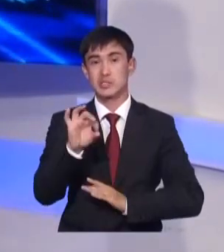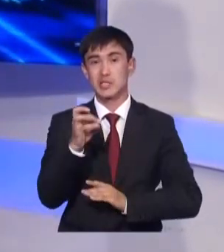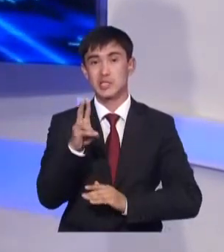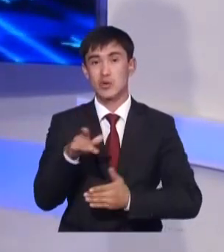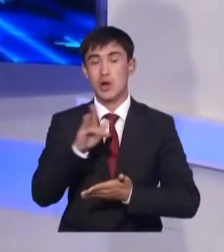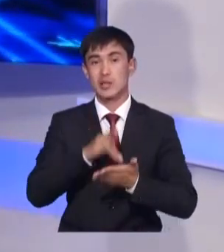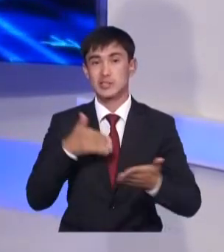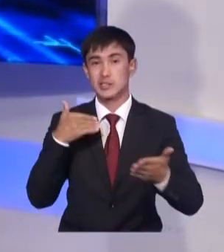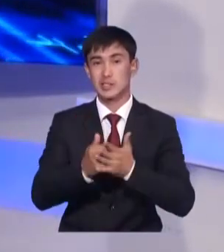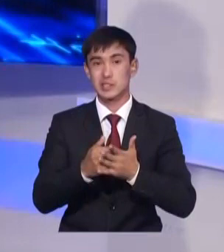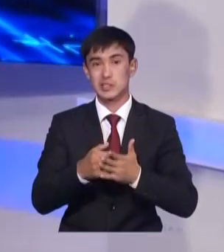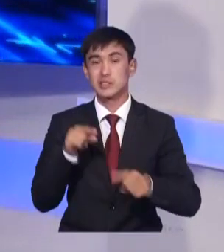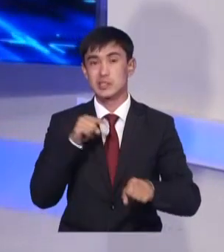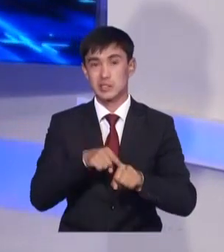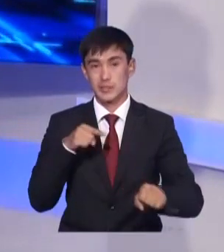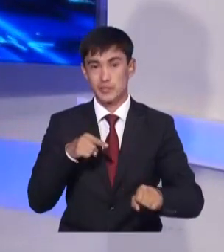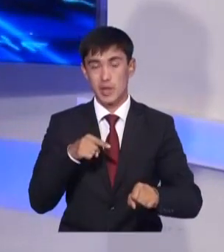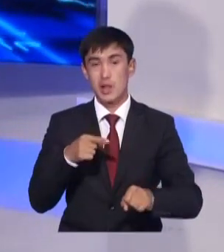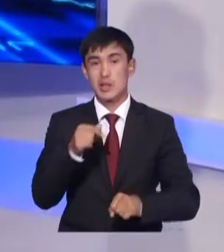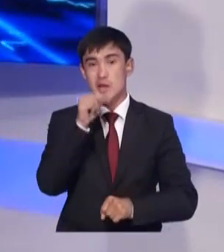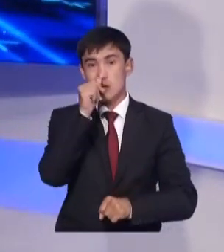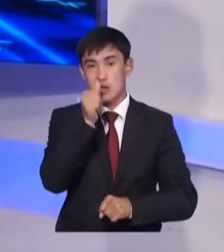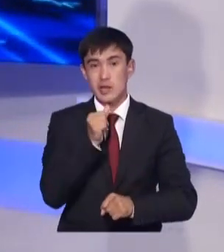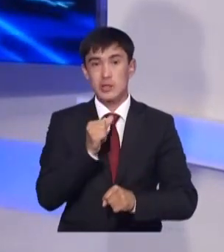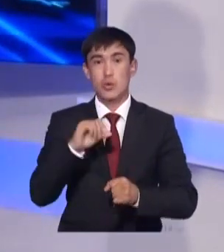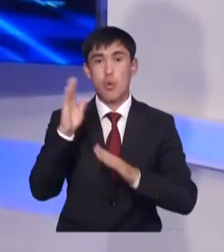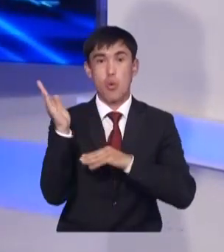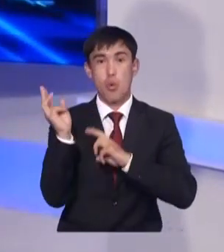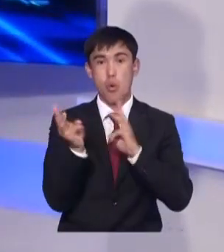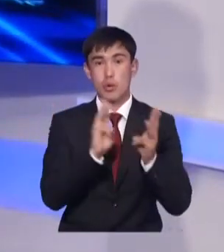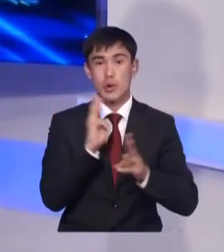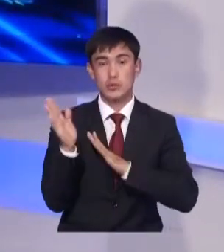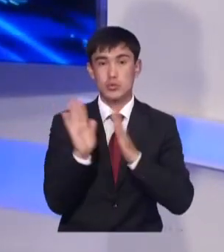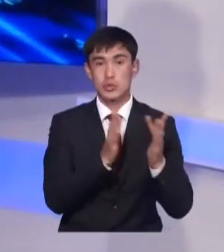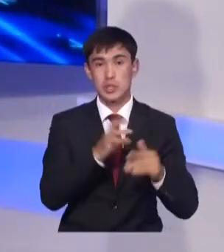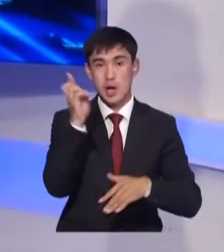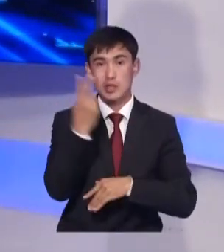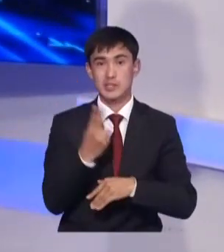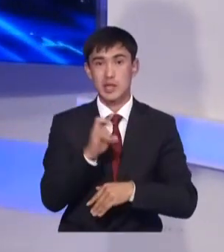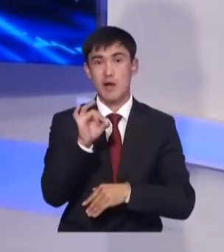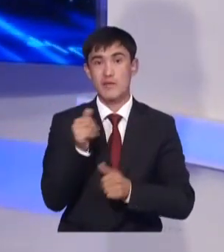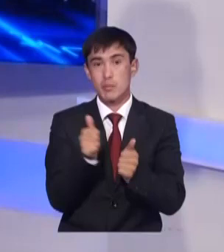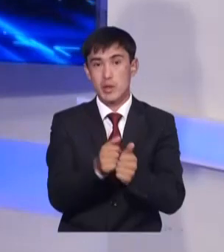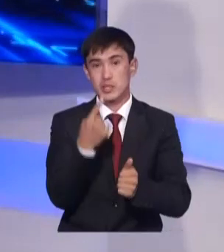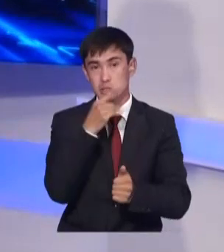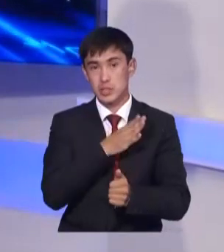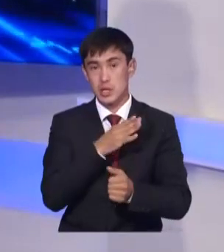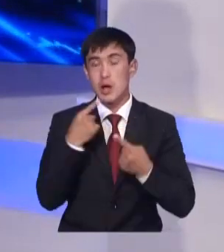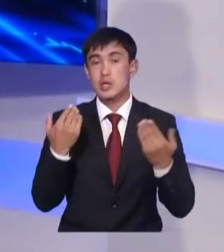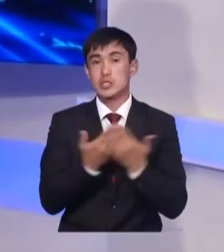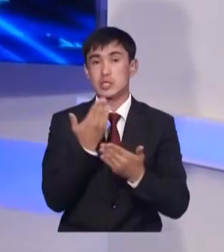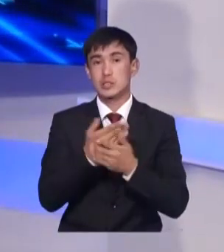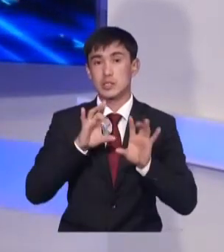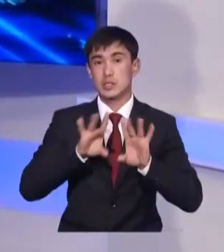Сан-Диего қаласына дейін аралықта сезілген. Ал Грекиядағы орман өрті ел астанасы Афина маңына жетті. Осы және өзге де